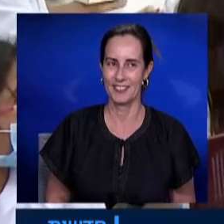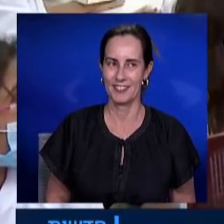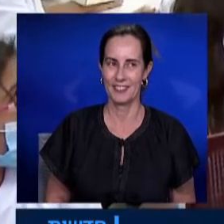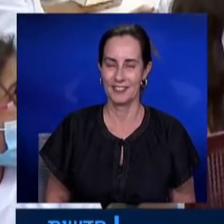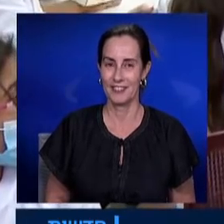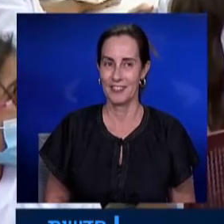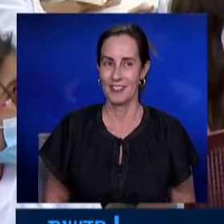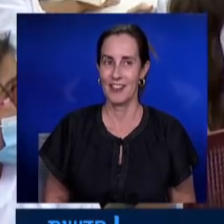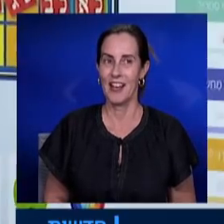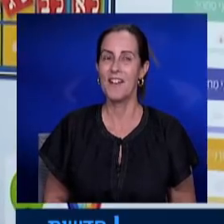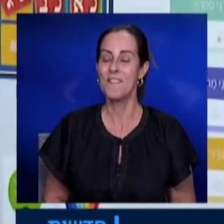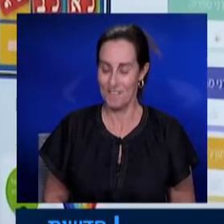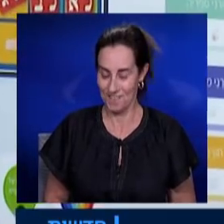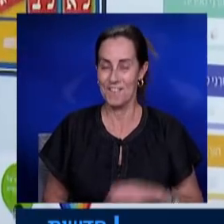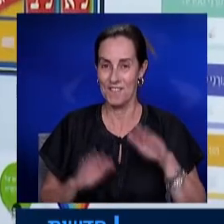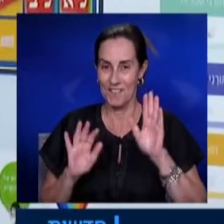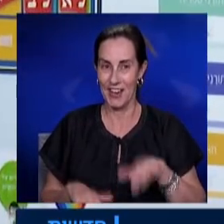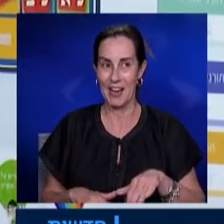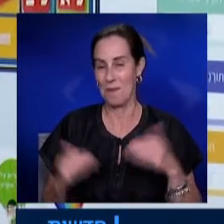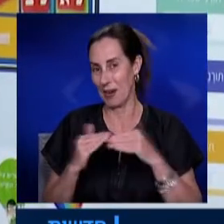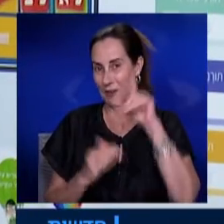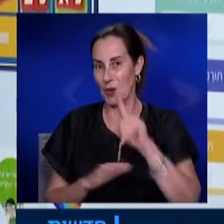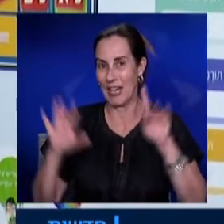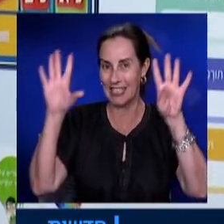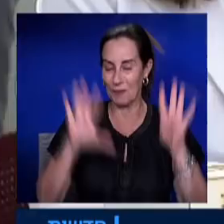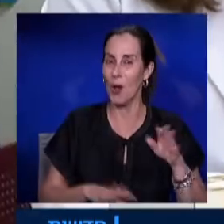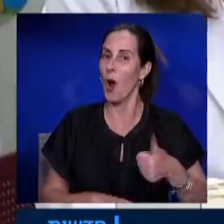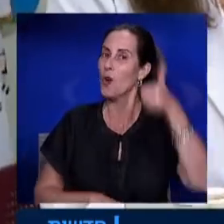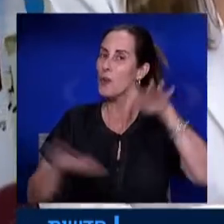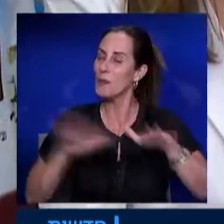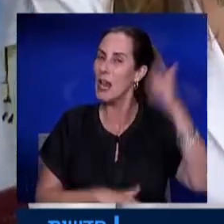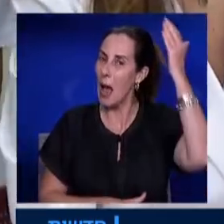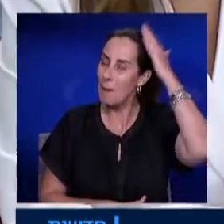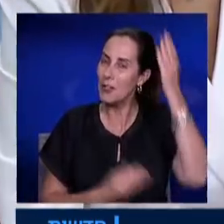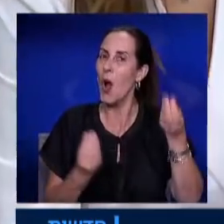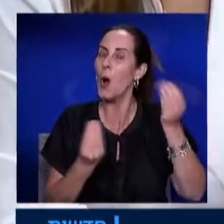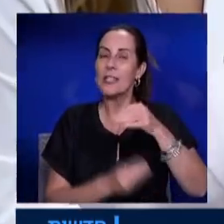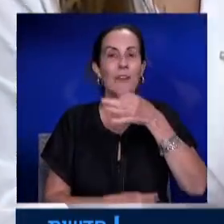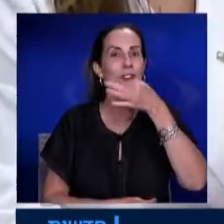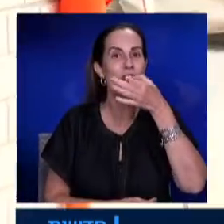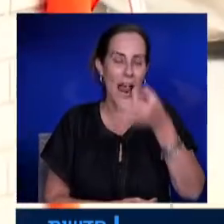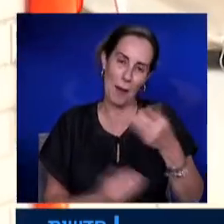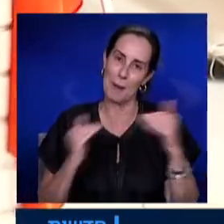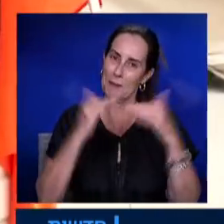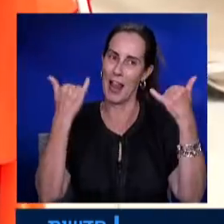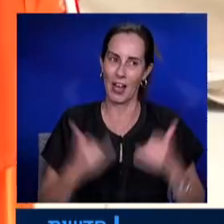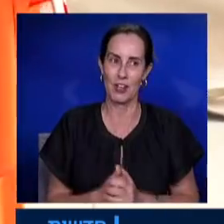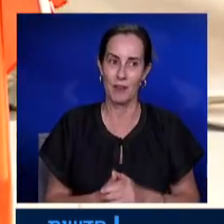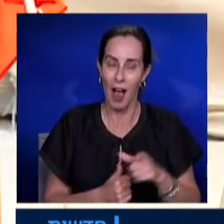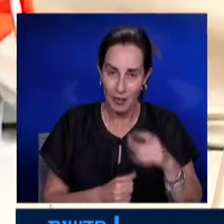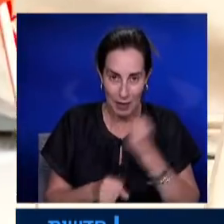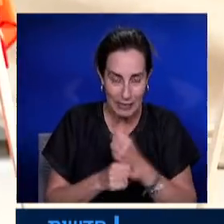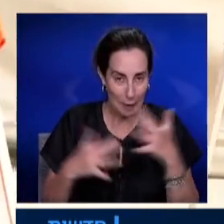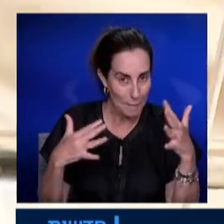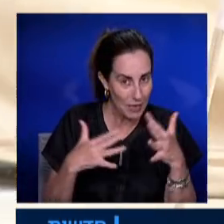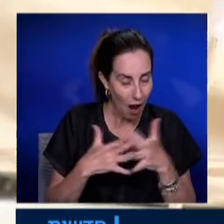ומלבד המילים המזהות ביותר עם 1 בספטמבר, ראש הממשלה בנט הוסיף שאלה ברוח התקופה. אתם עברתם